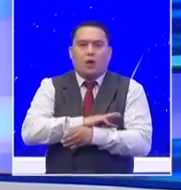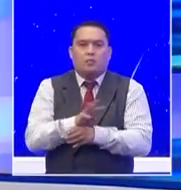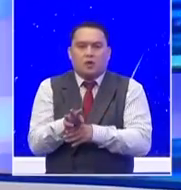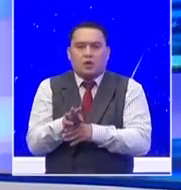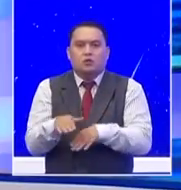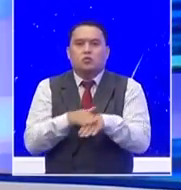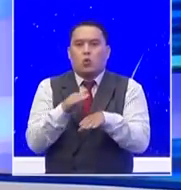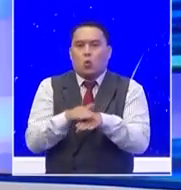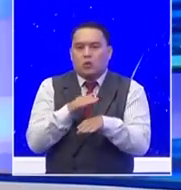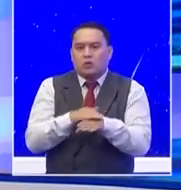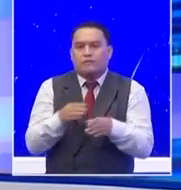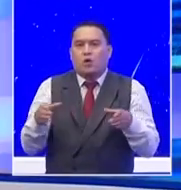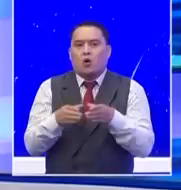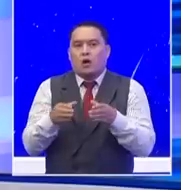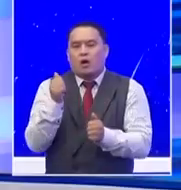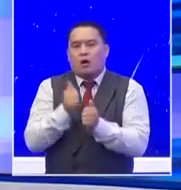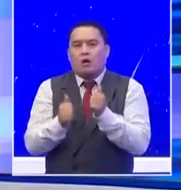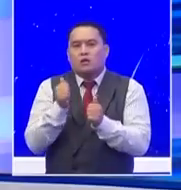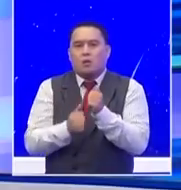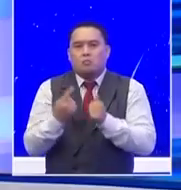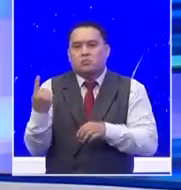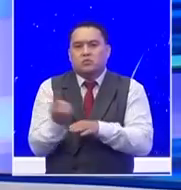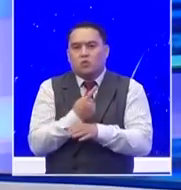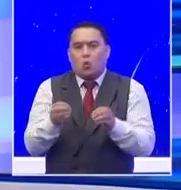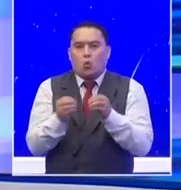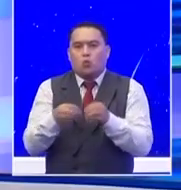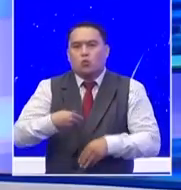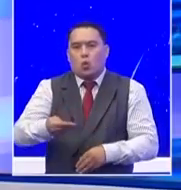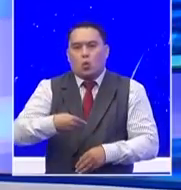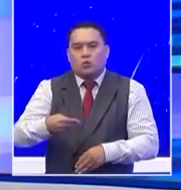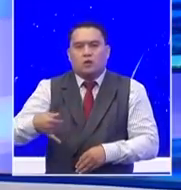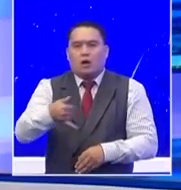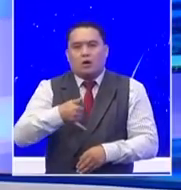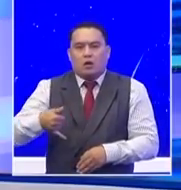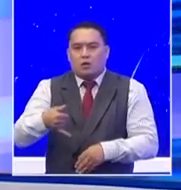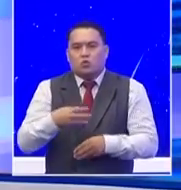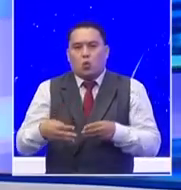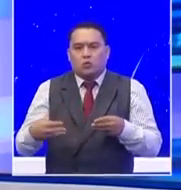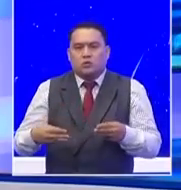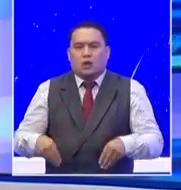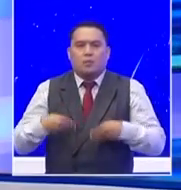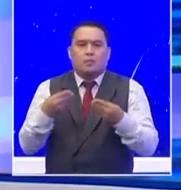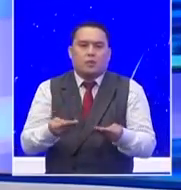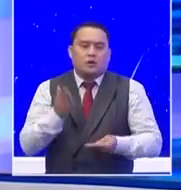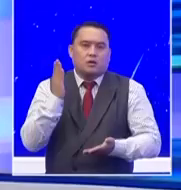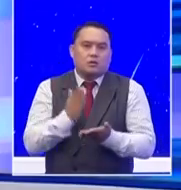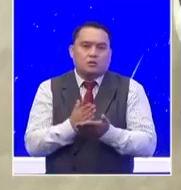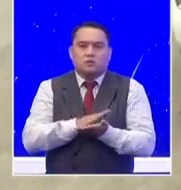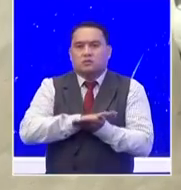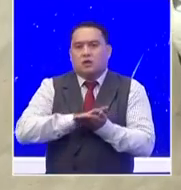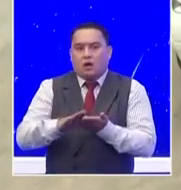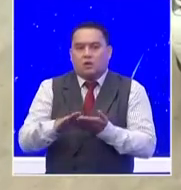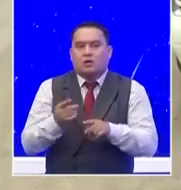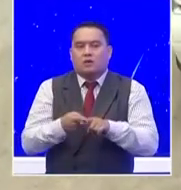Жалпы қайырымдылық қоржында әр жанұяға бірінші кезекте қажетті ұн, сұйық май, қант, макарон өнімдері бар. Бұған қоса тазалық заттары